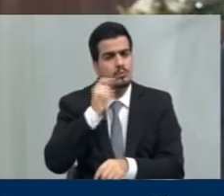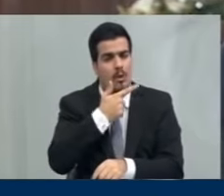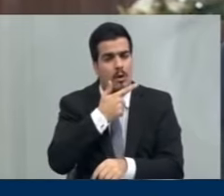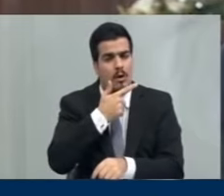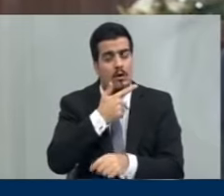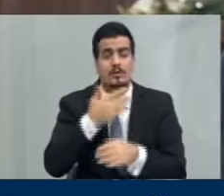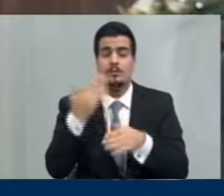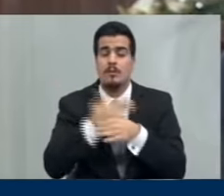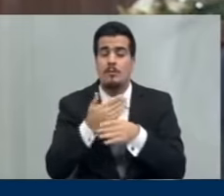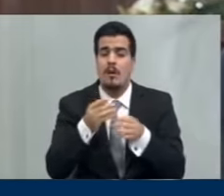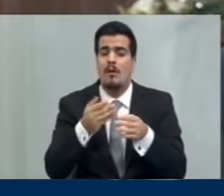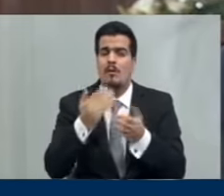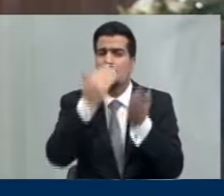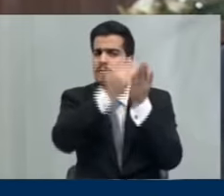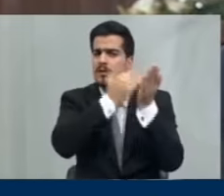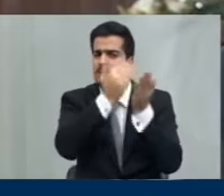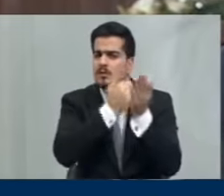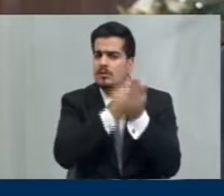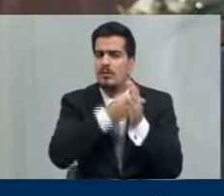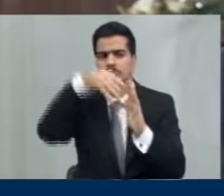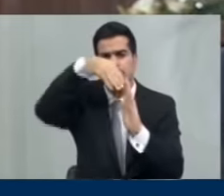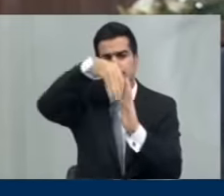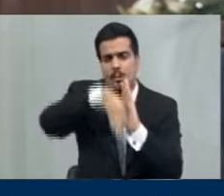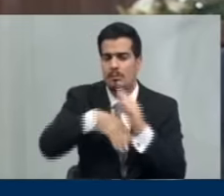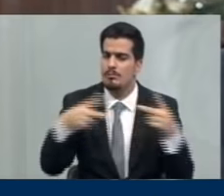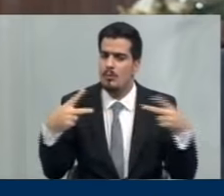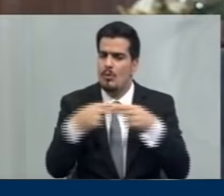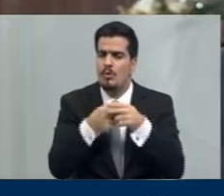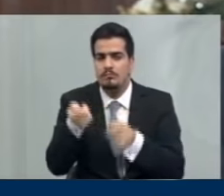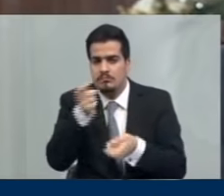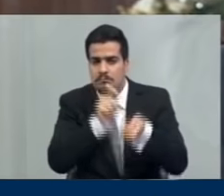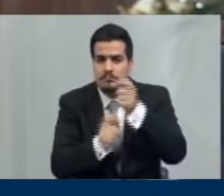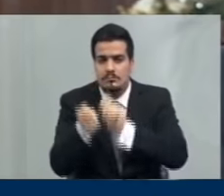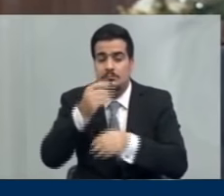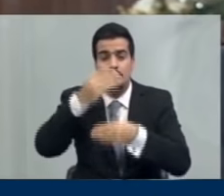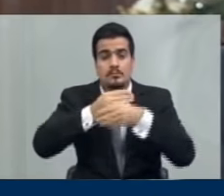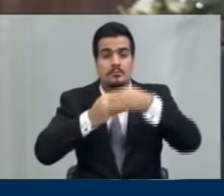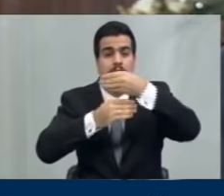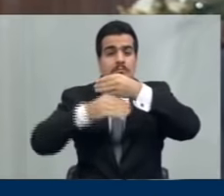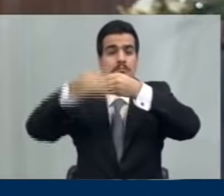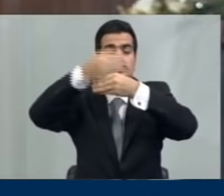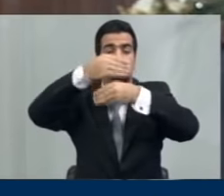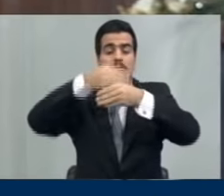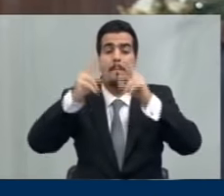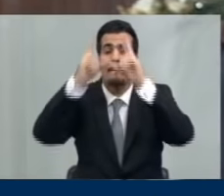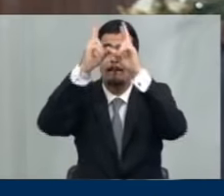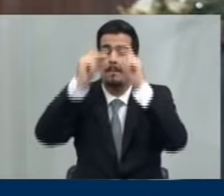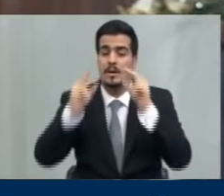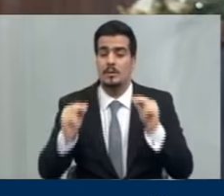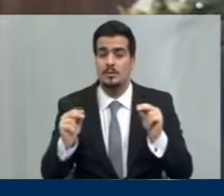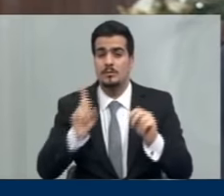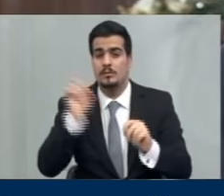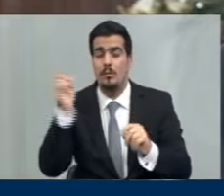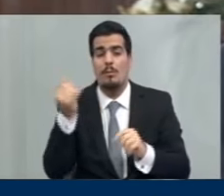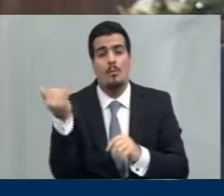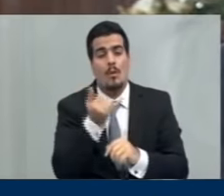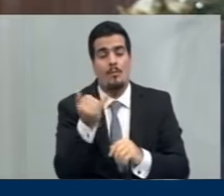الانهيار الاقتصادي ومعاناة اللبنانيين، ونعيد إعادة إعمار بيروت، ونعيد